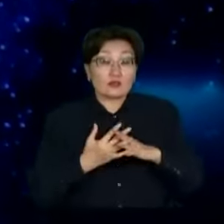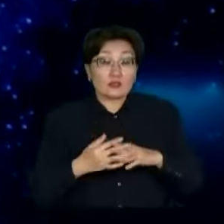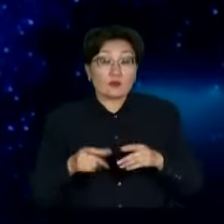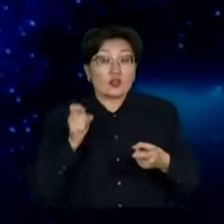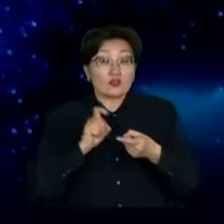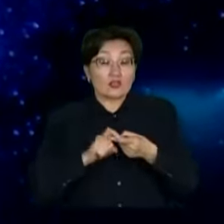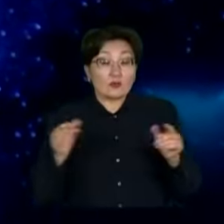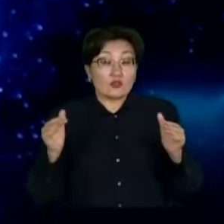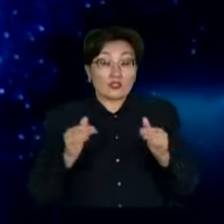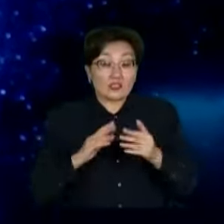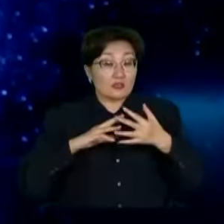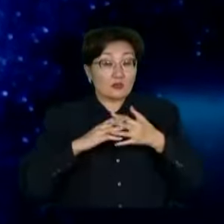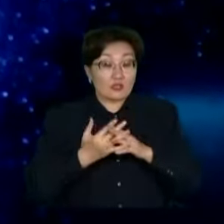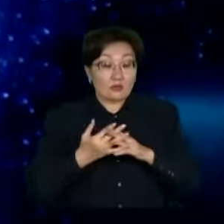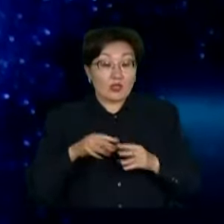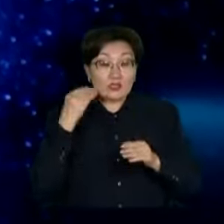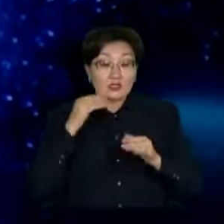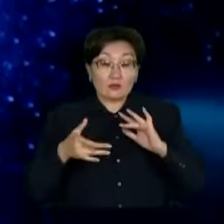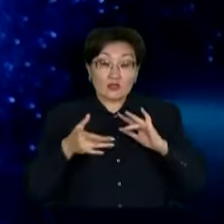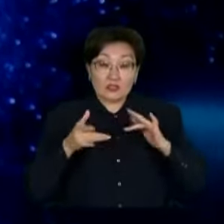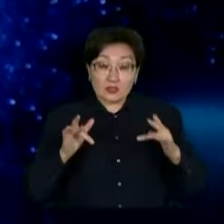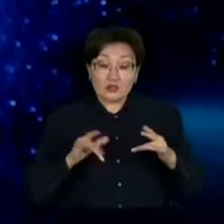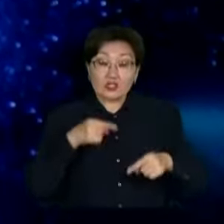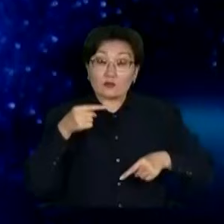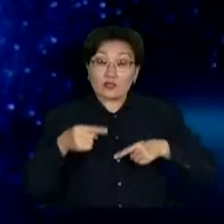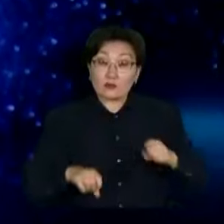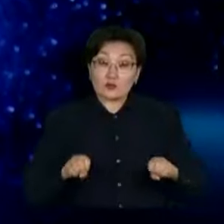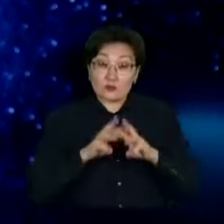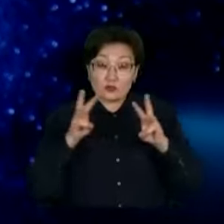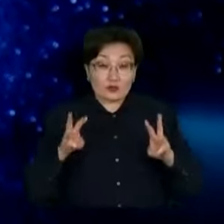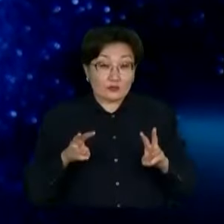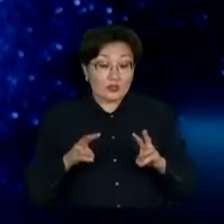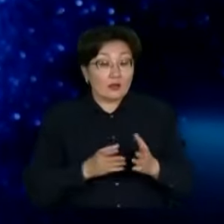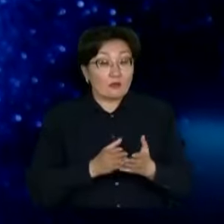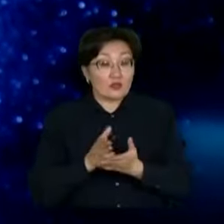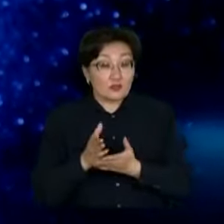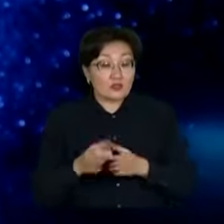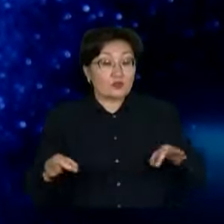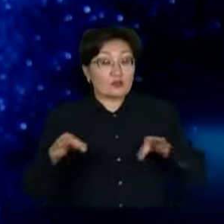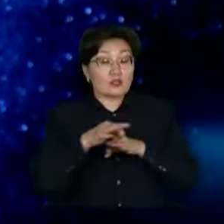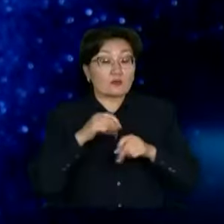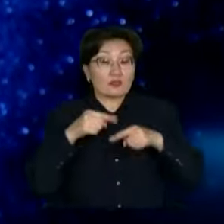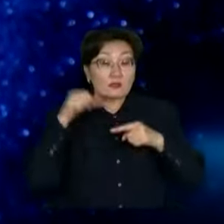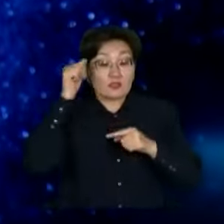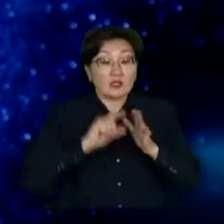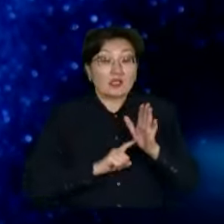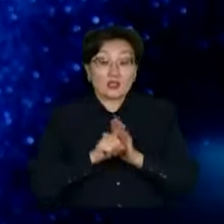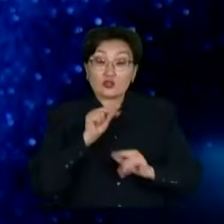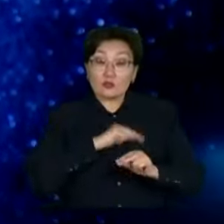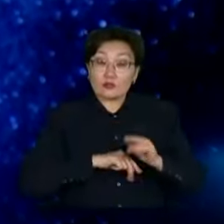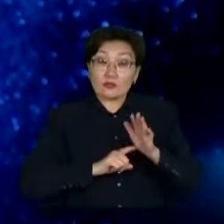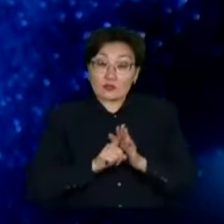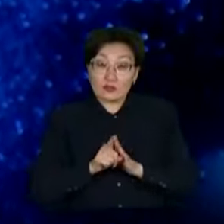байланысы шектелген елді мекендерді сапалы әрі тұрақты интернетпен қамтамасыз етуге бағытталған жоба келер жылдан бастап іске